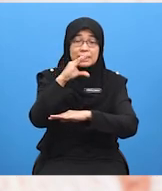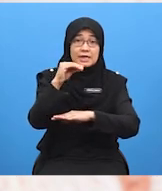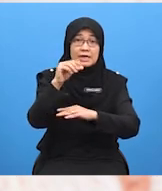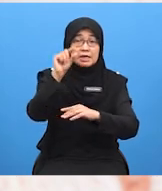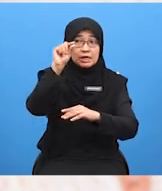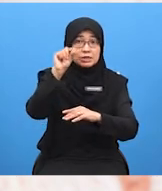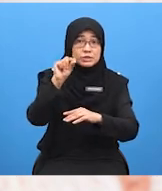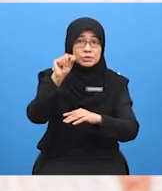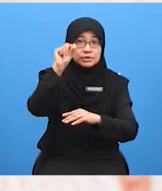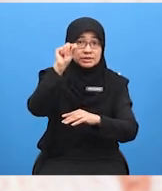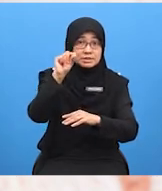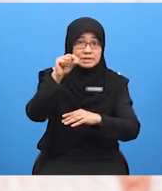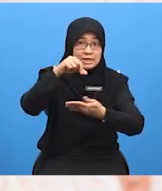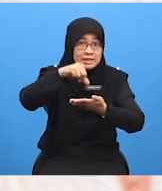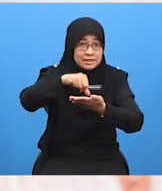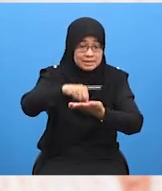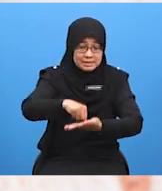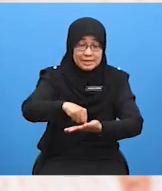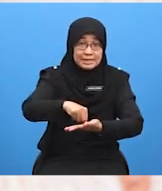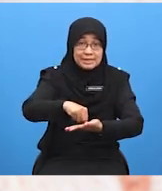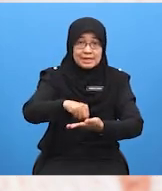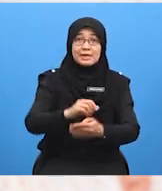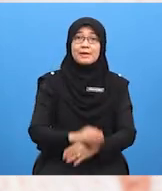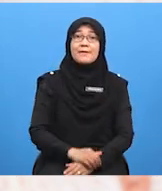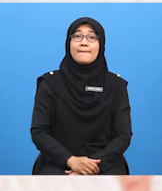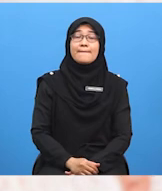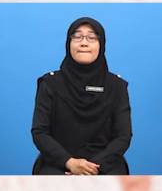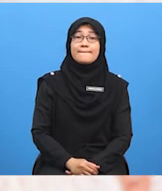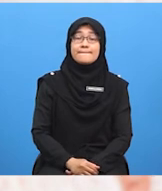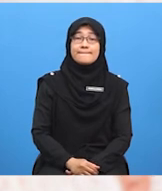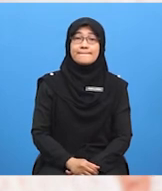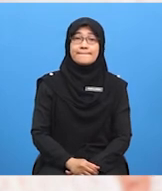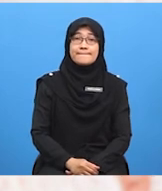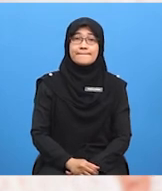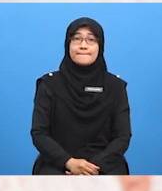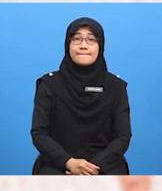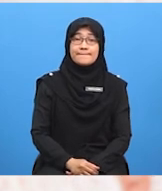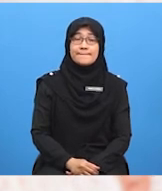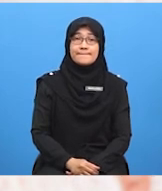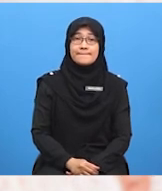Thank you.